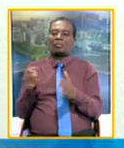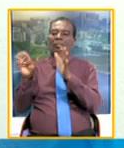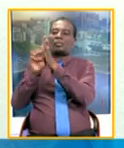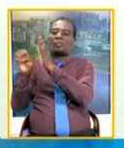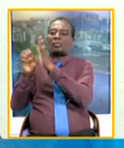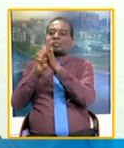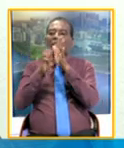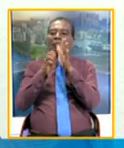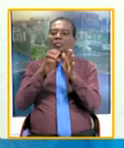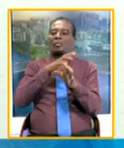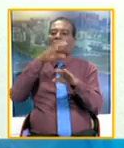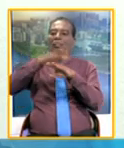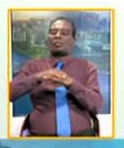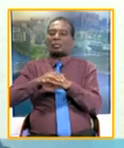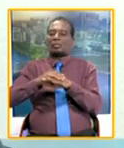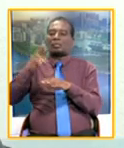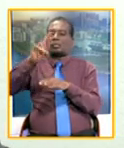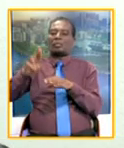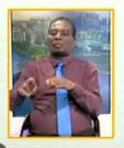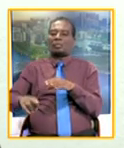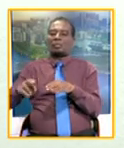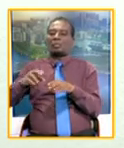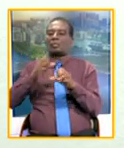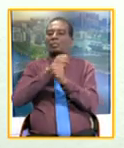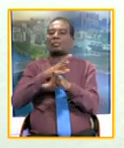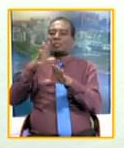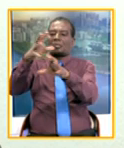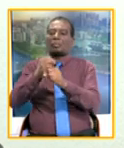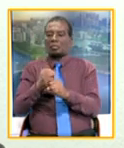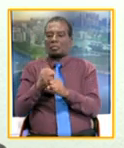exposer sur les résultats partiels déjà acquis.